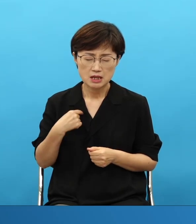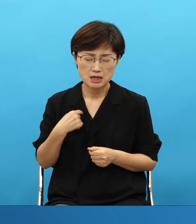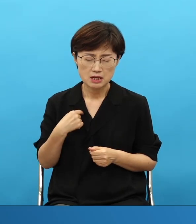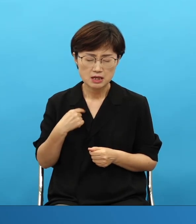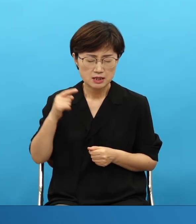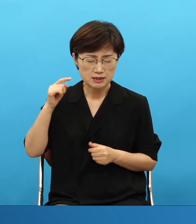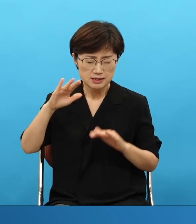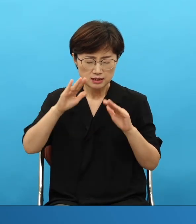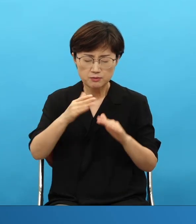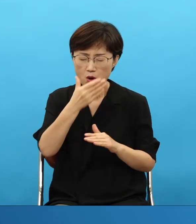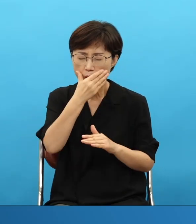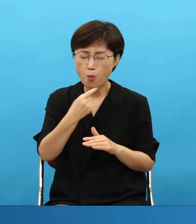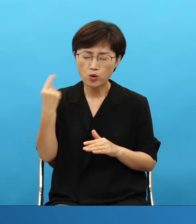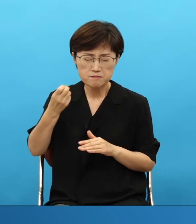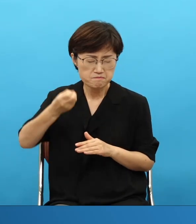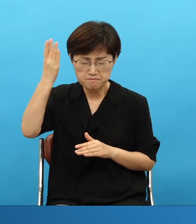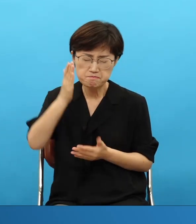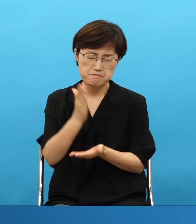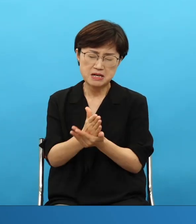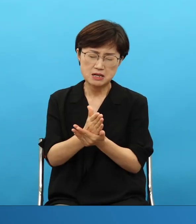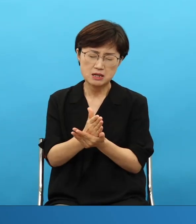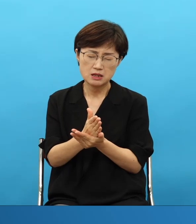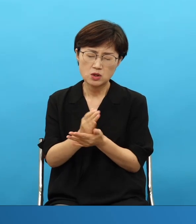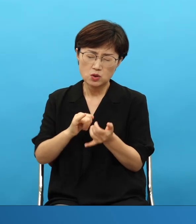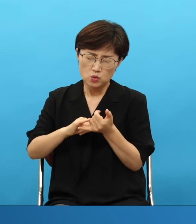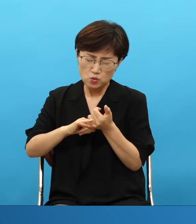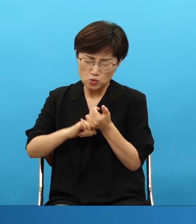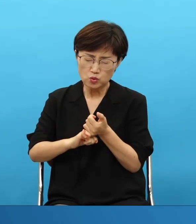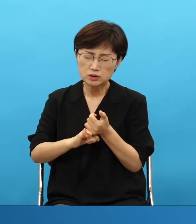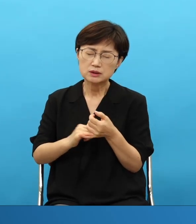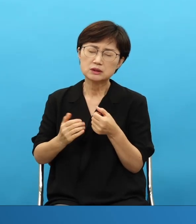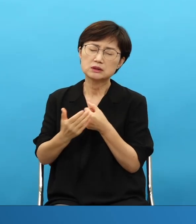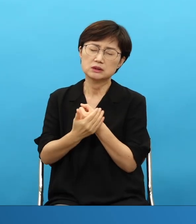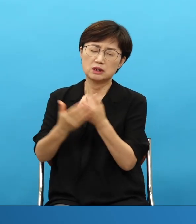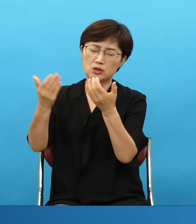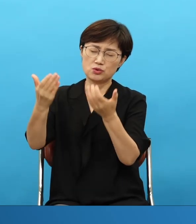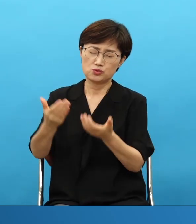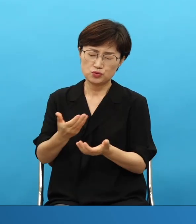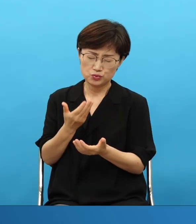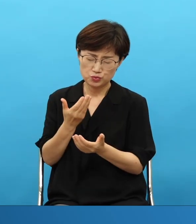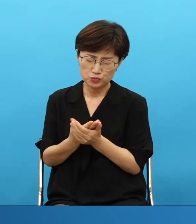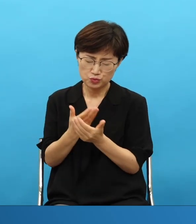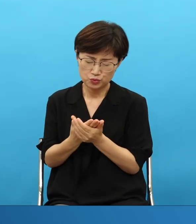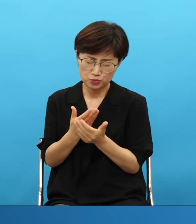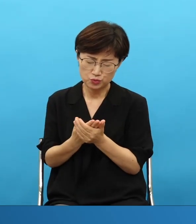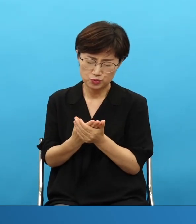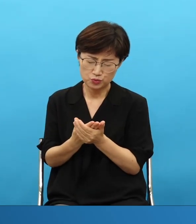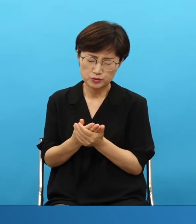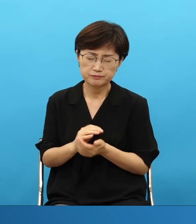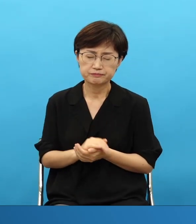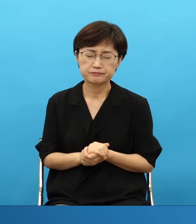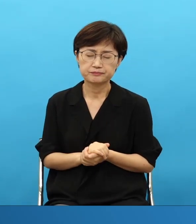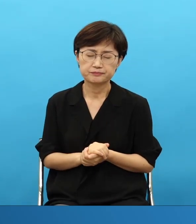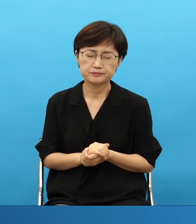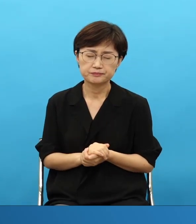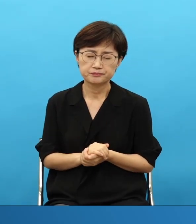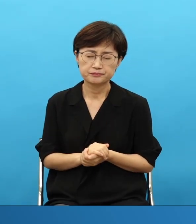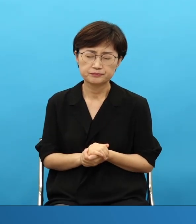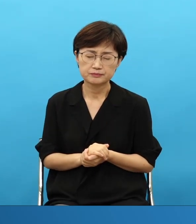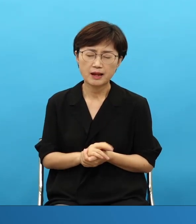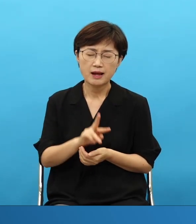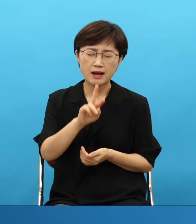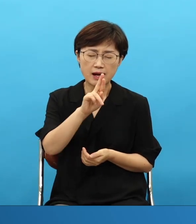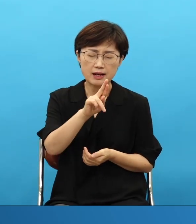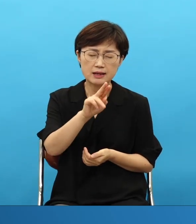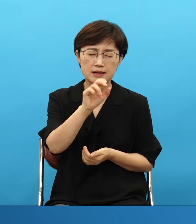않도록 우리에게 은혜를 주옵소서. Please give us the grace to not lose this fundamental aspect.